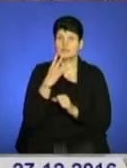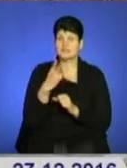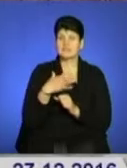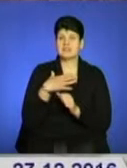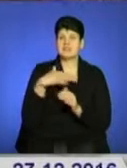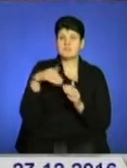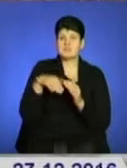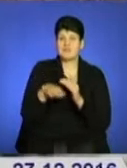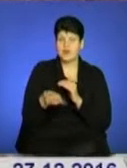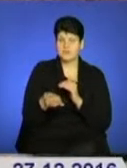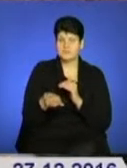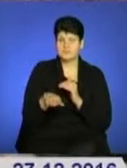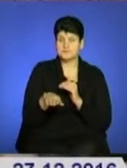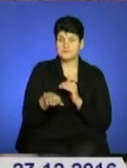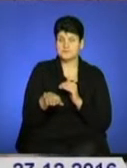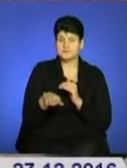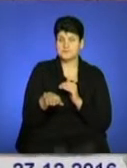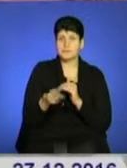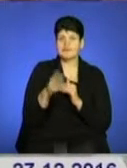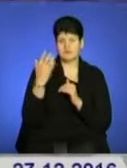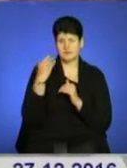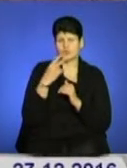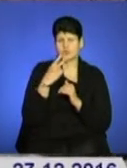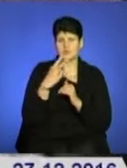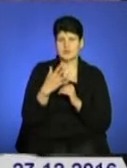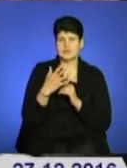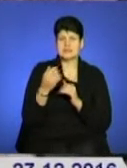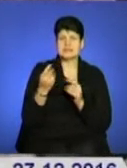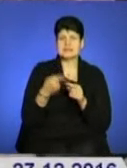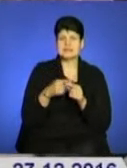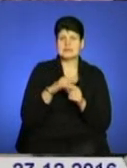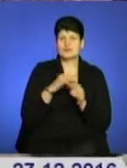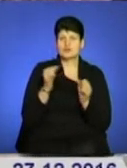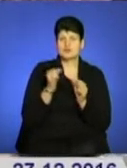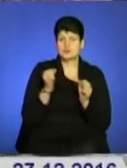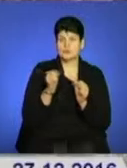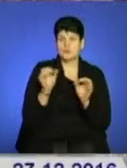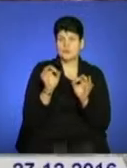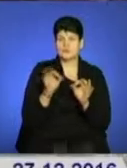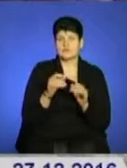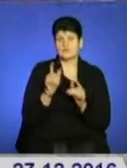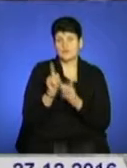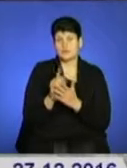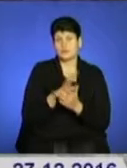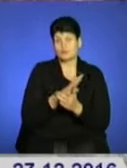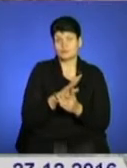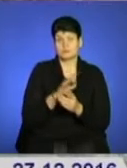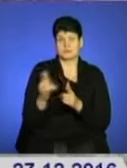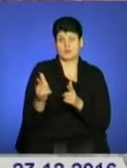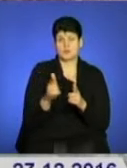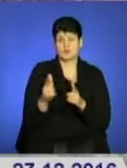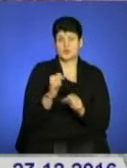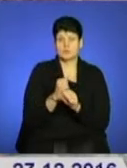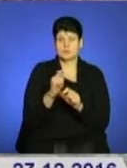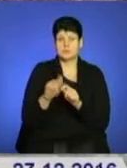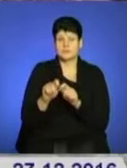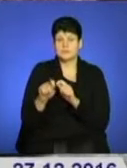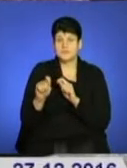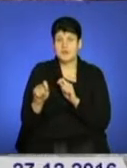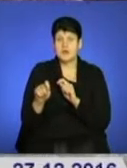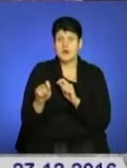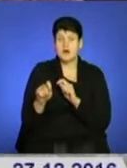підвалі будинку. У міській раді прохання затвердили ще 8 грудня, проте з того часу працівники ЖЕКу так нічого й не зробили. Коли